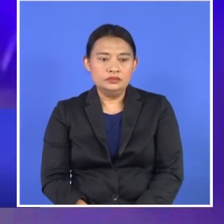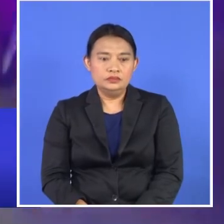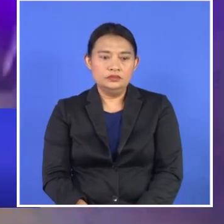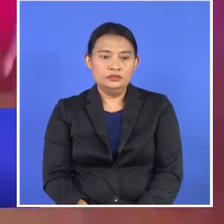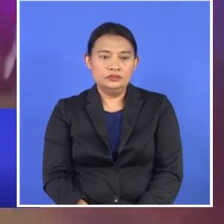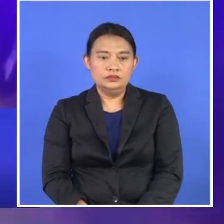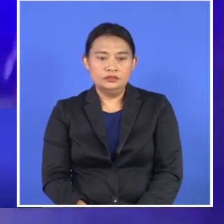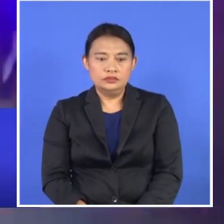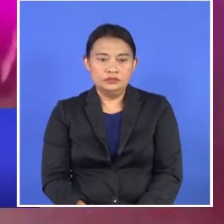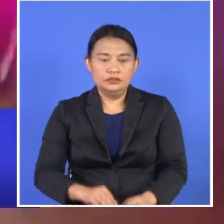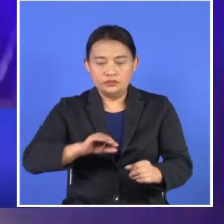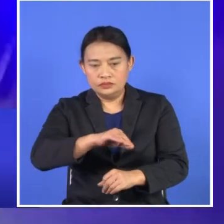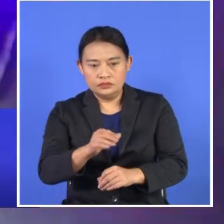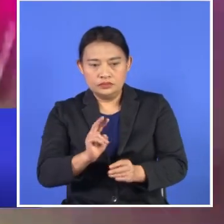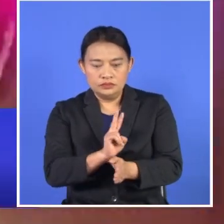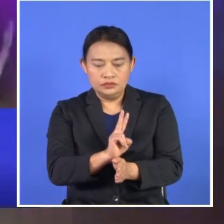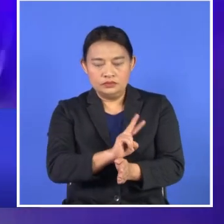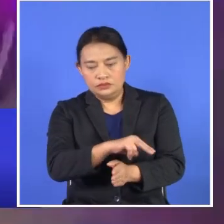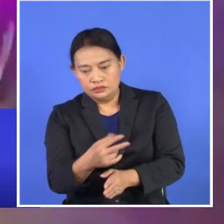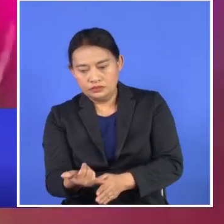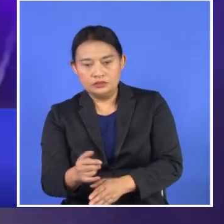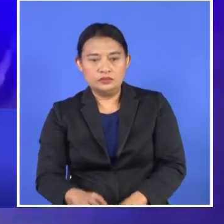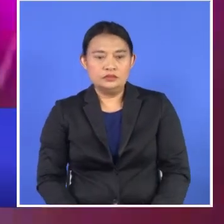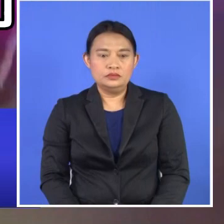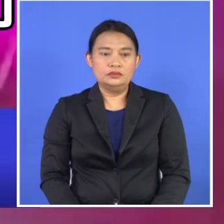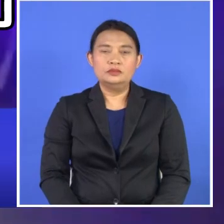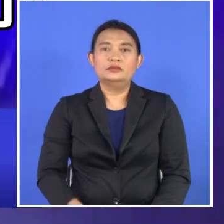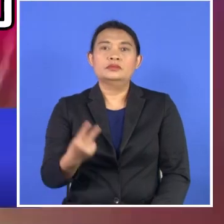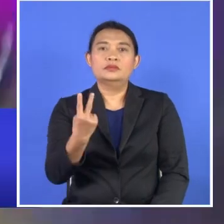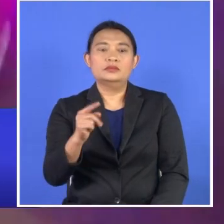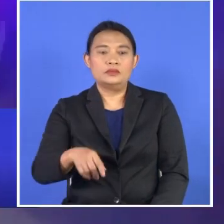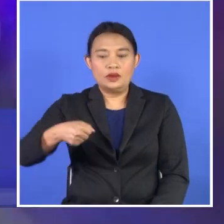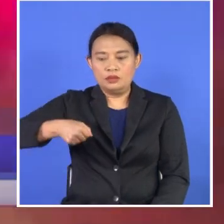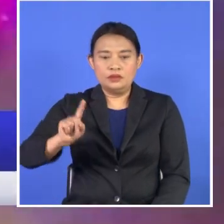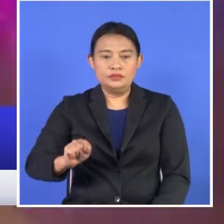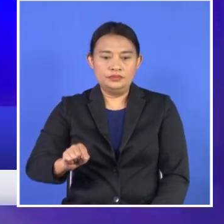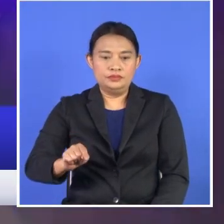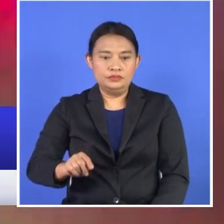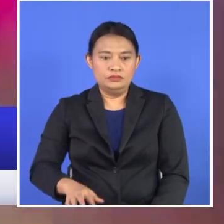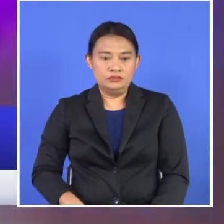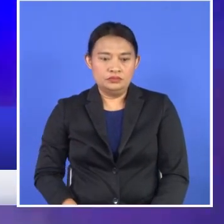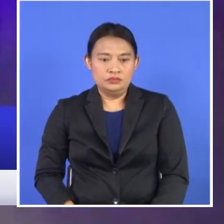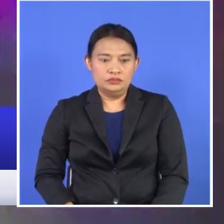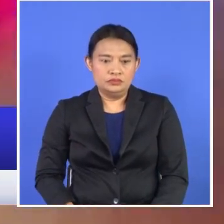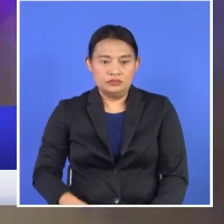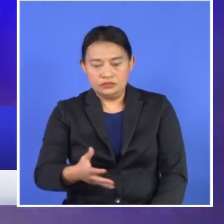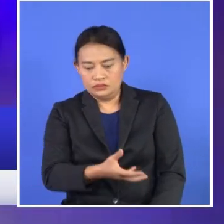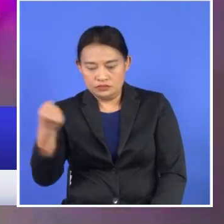ตกรถแม่กี่คนเราอะเราขี่มา2คนแล้วกระเป๋าอันไหนที่เข้าไป